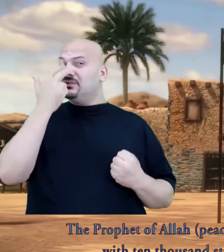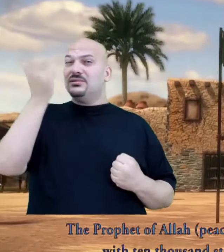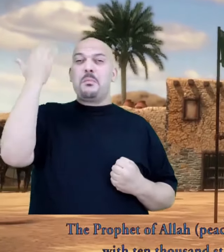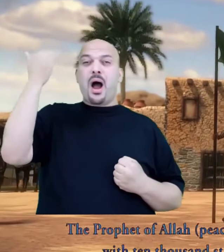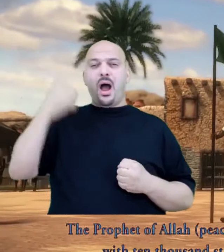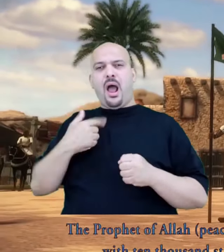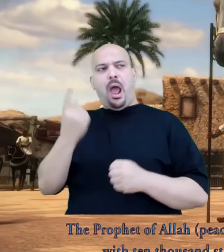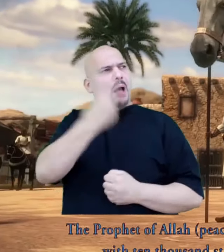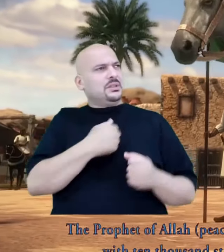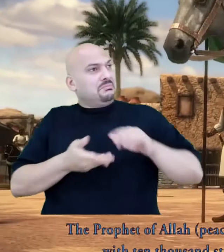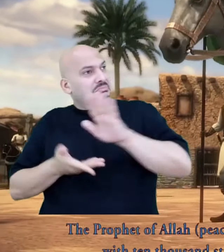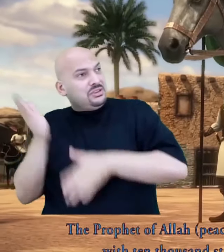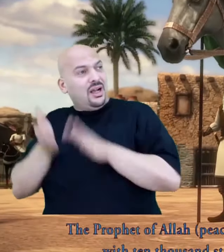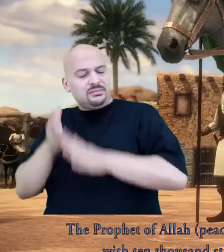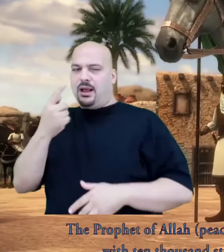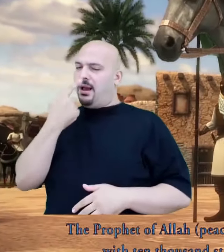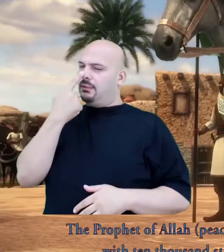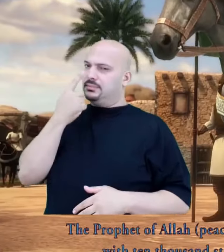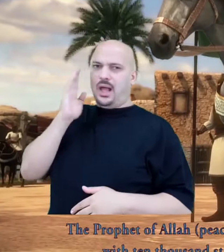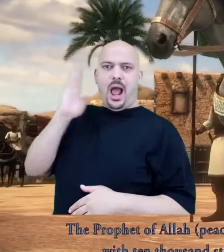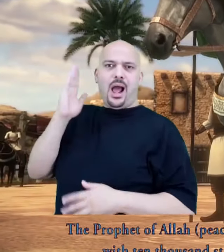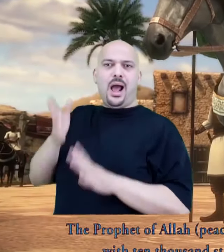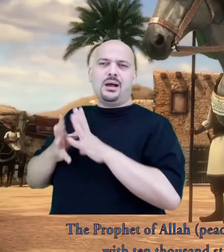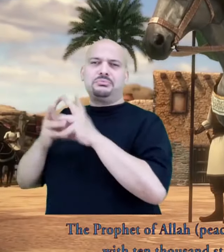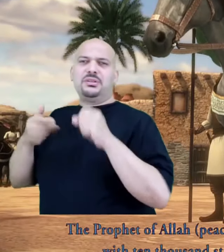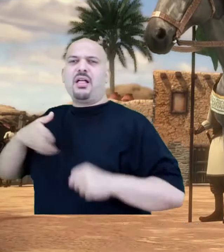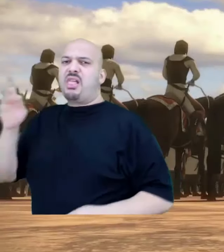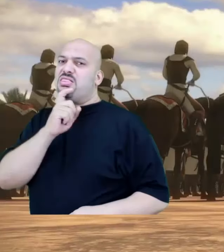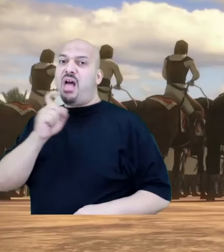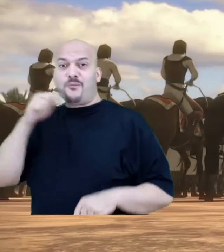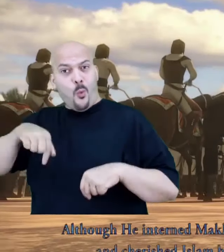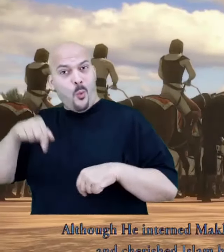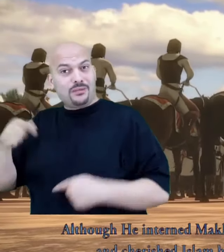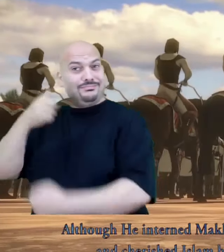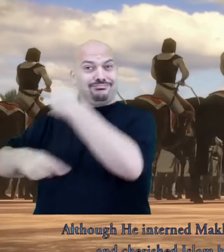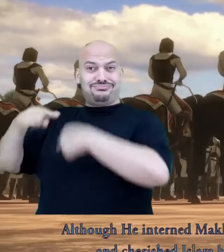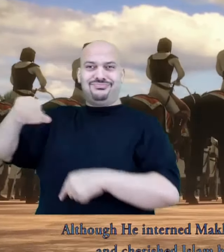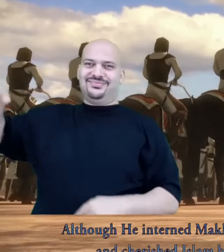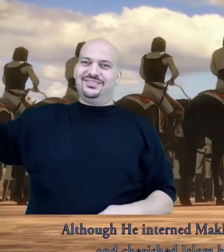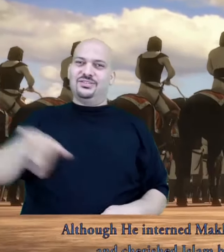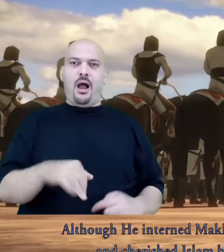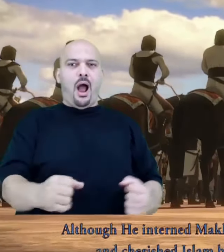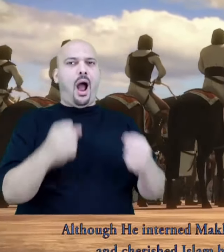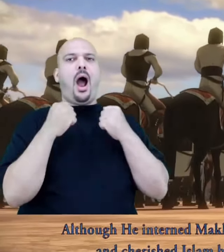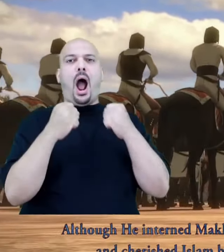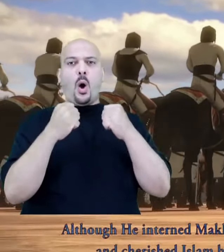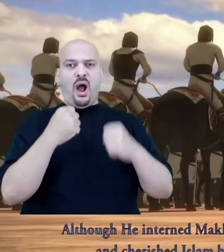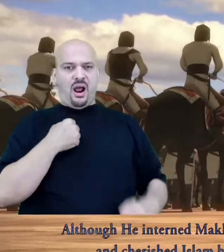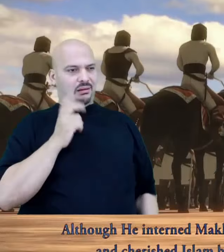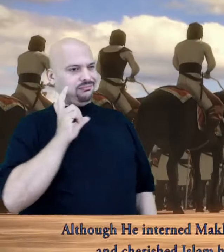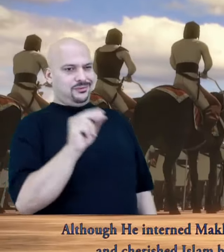وقد خرجوا منها ضعفاء معذبين، دخلها قويا